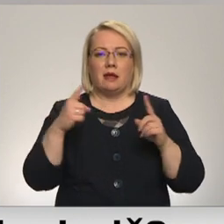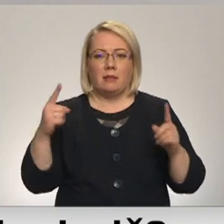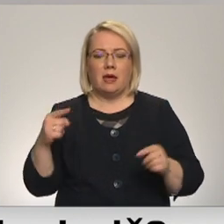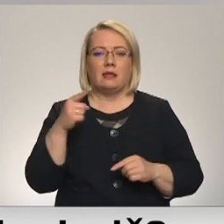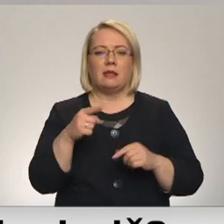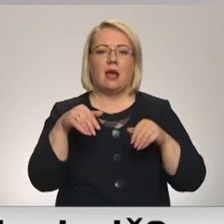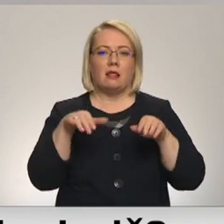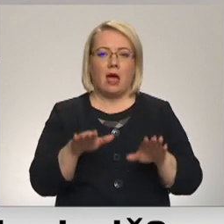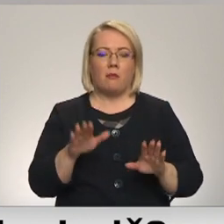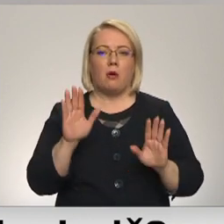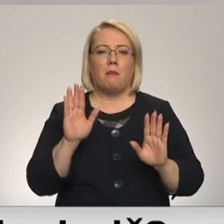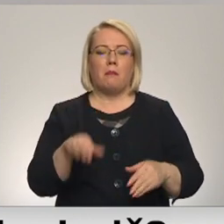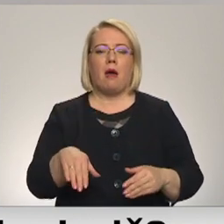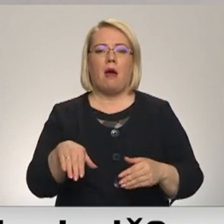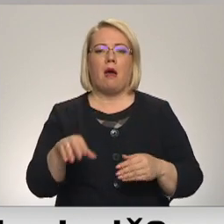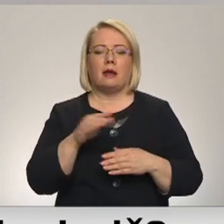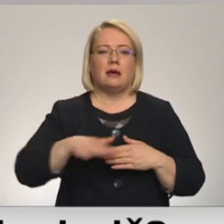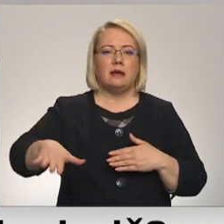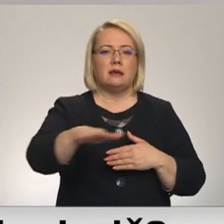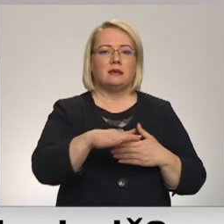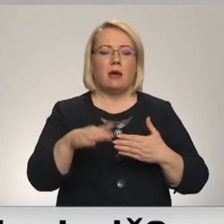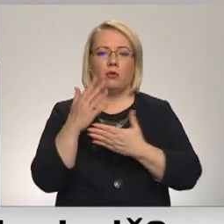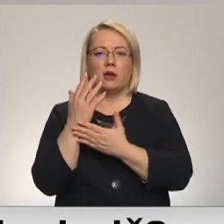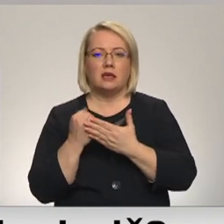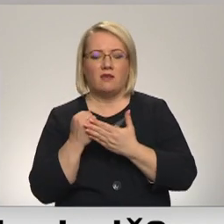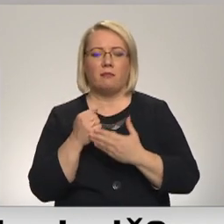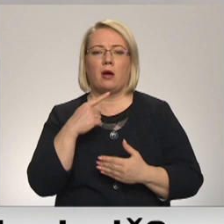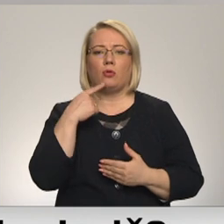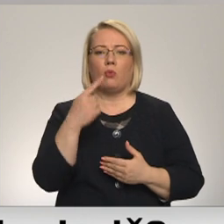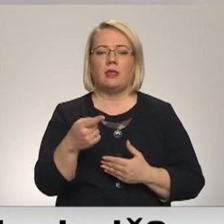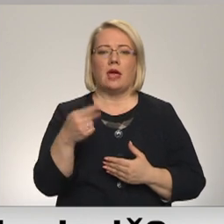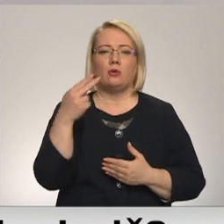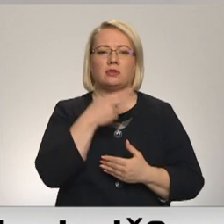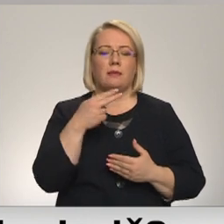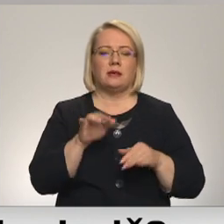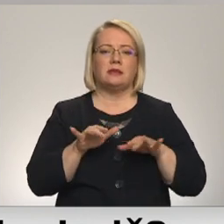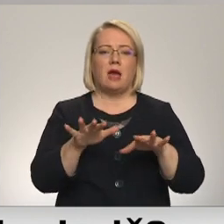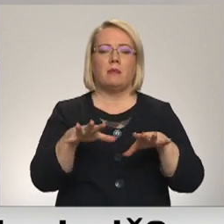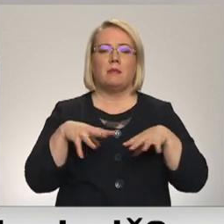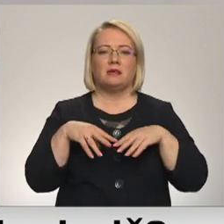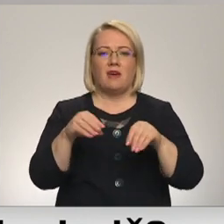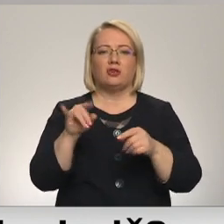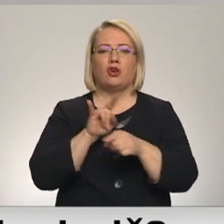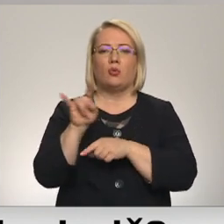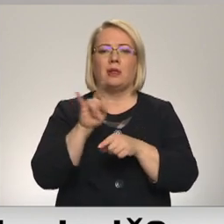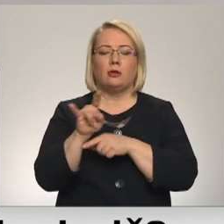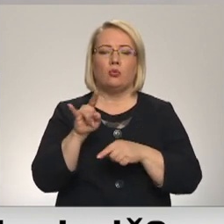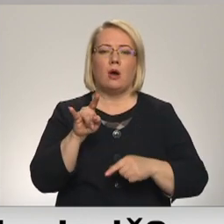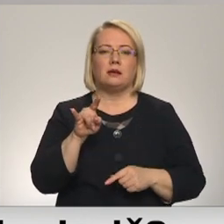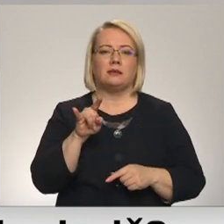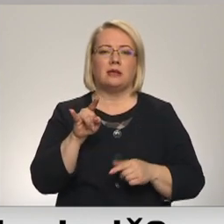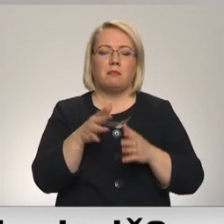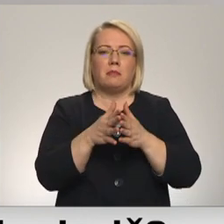šie lēmumi par zemju rezervēšanu, par noteiktu saimnieciskās darbības veikšanu lidostas